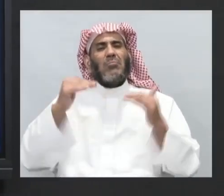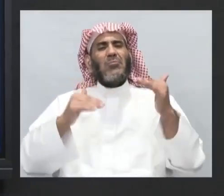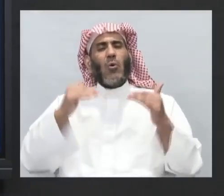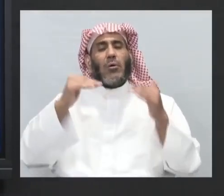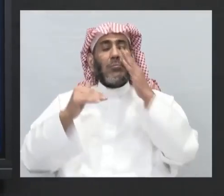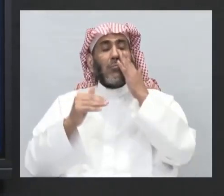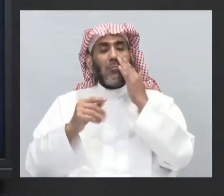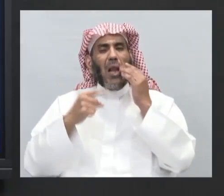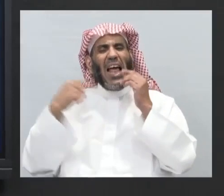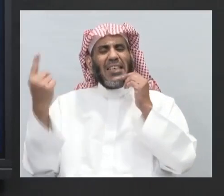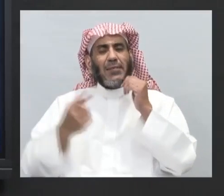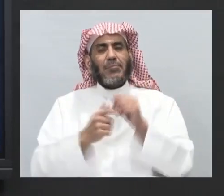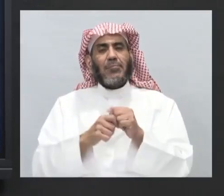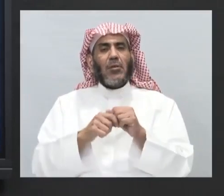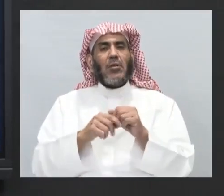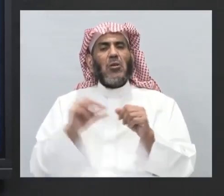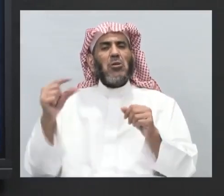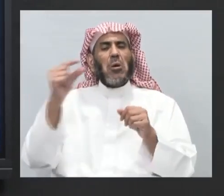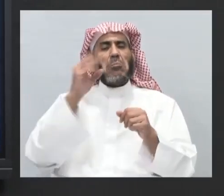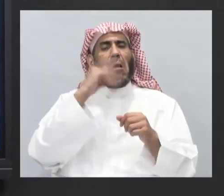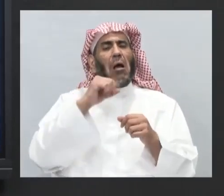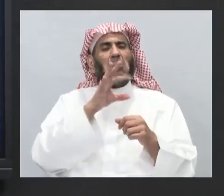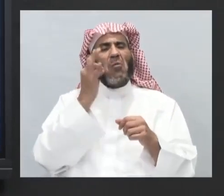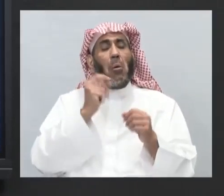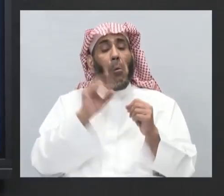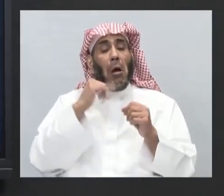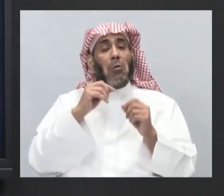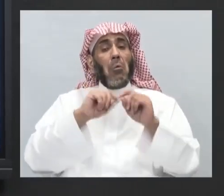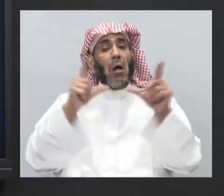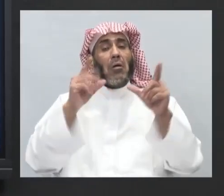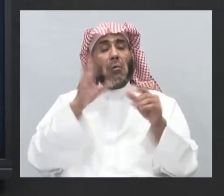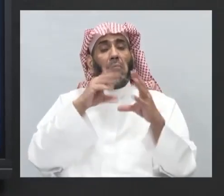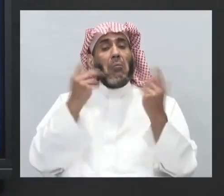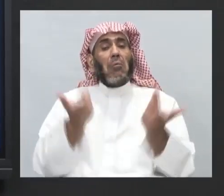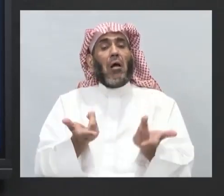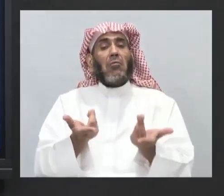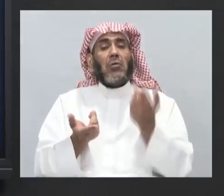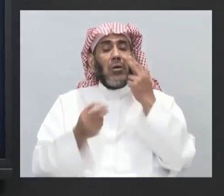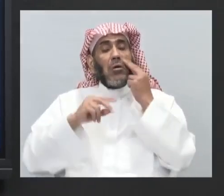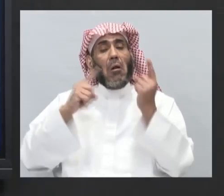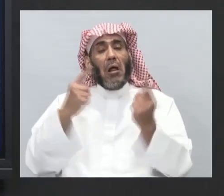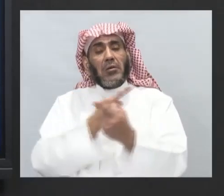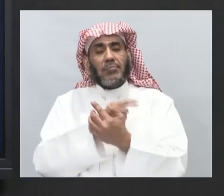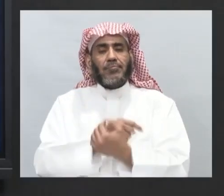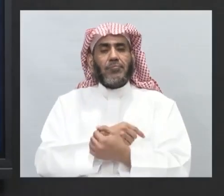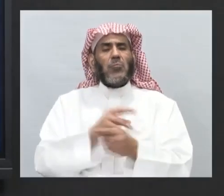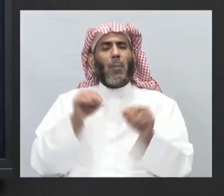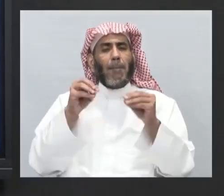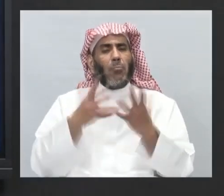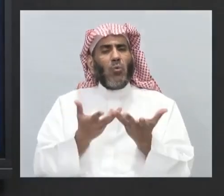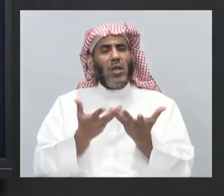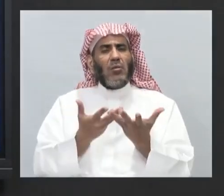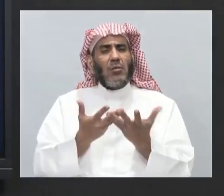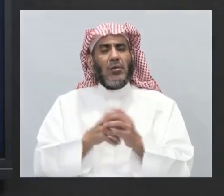على مستوى اللهجات ثم يكون عندك عبارات غير مفهومه وغير واضحه ولا اعرفها انا هي في لهجتك والعكس تماما هنا يحدث